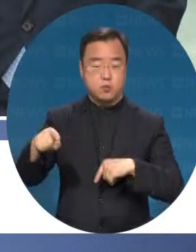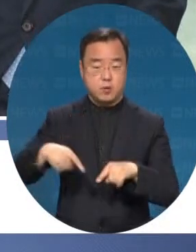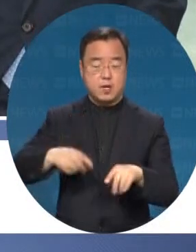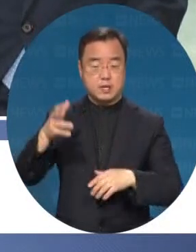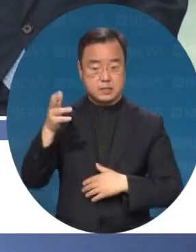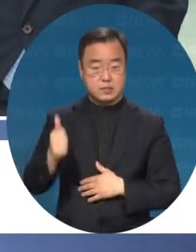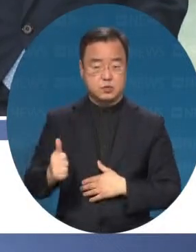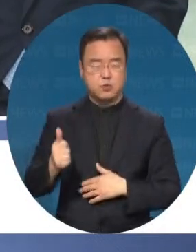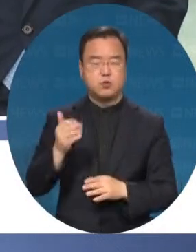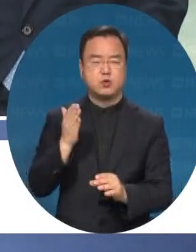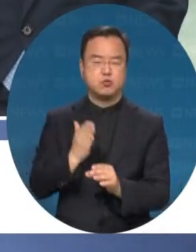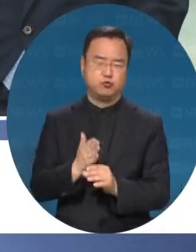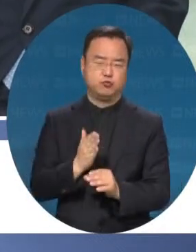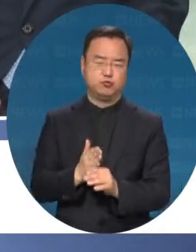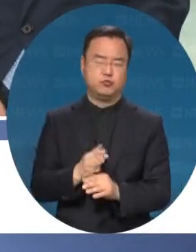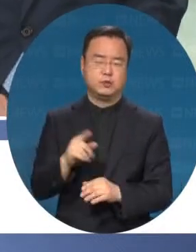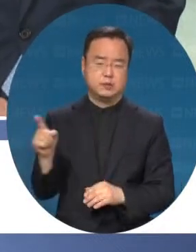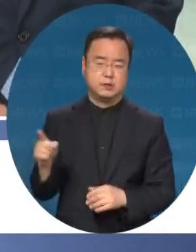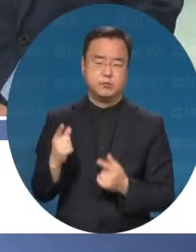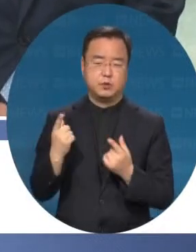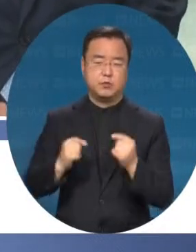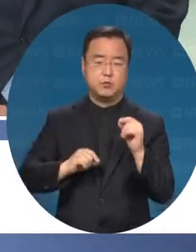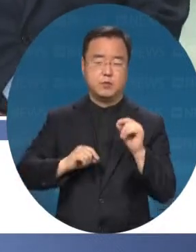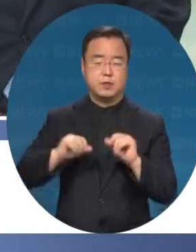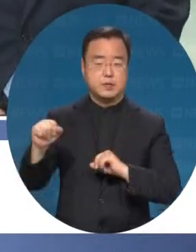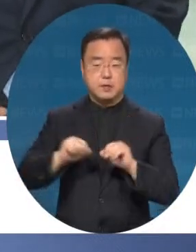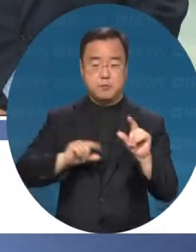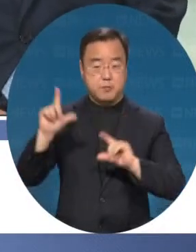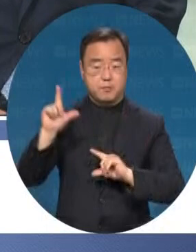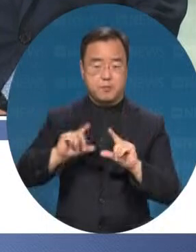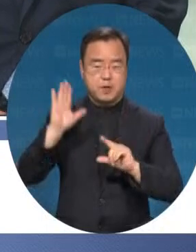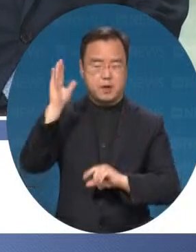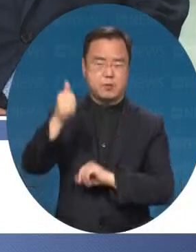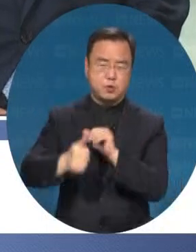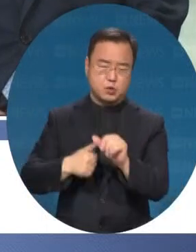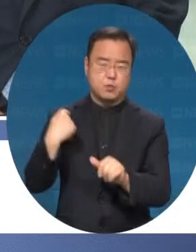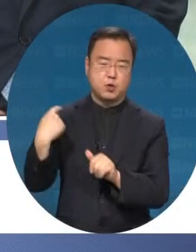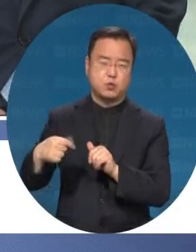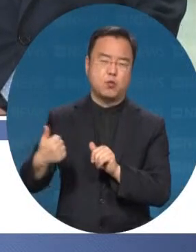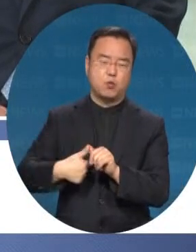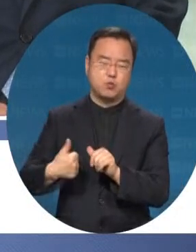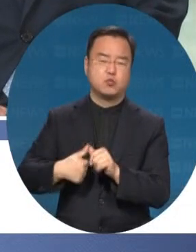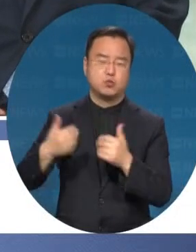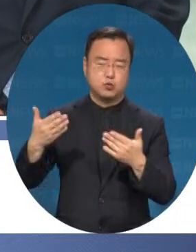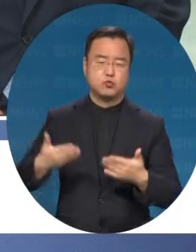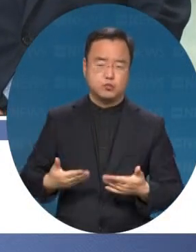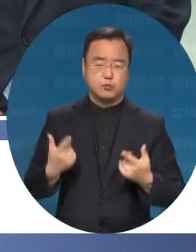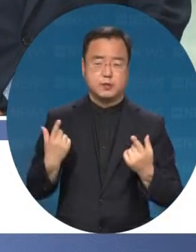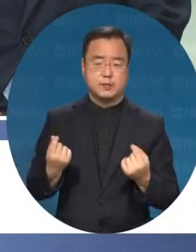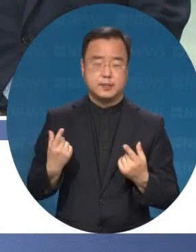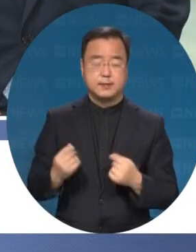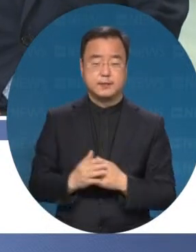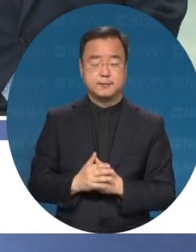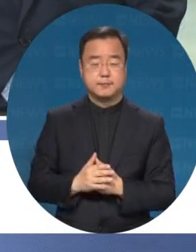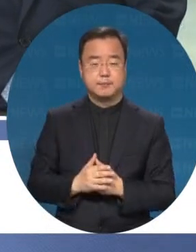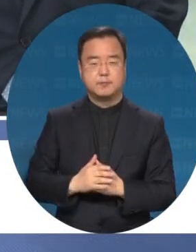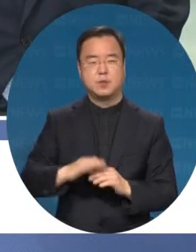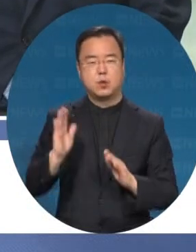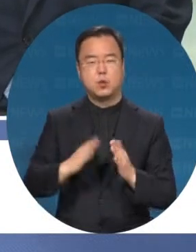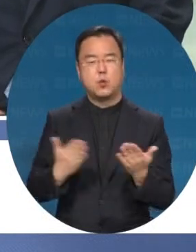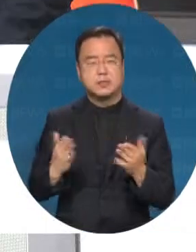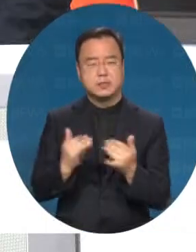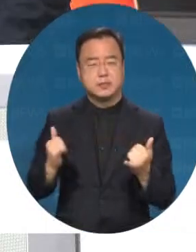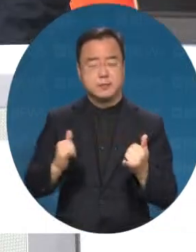그 자세가 참으로 후세에 큰 교훈을 주고 있다 저는 그렇게 생각합니다 공직자의 자질과